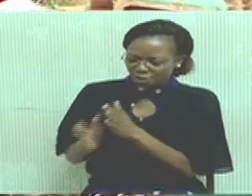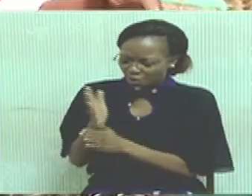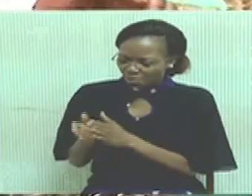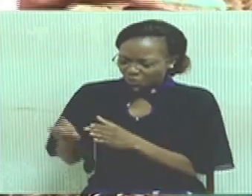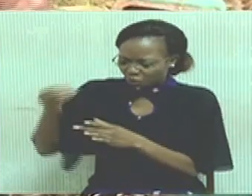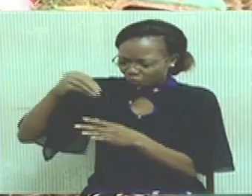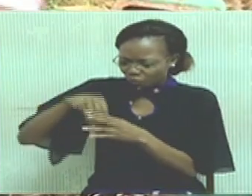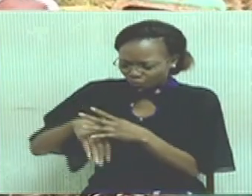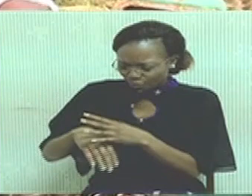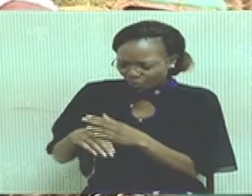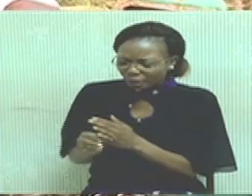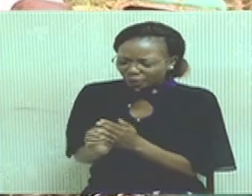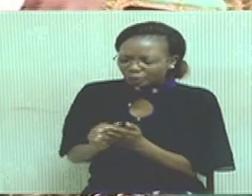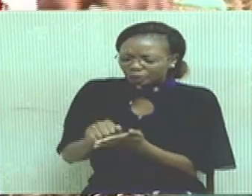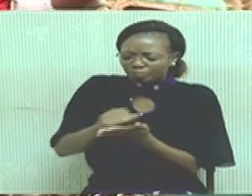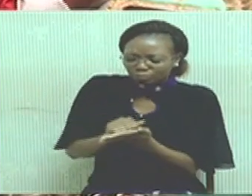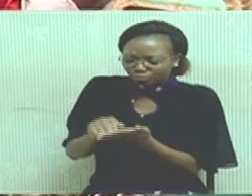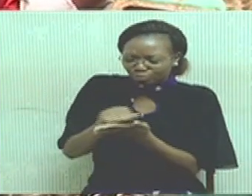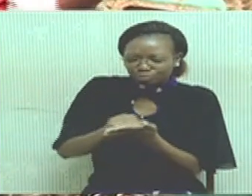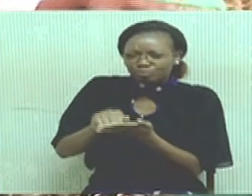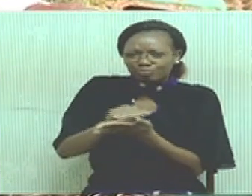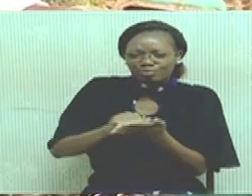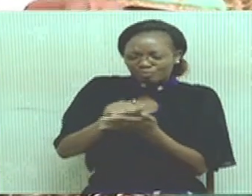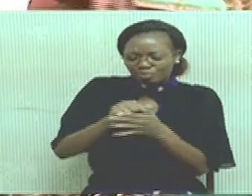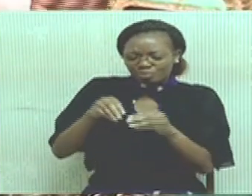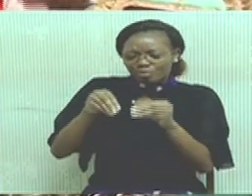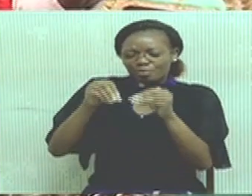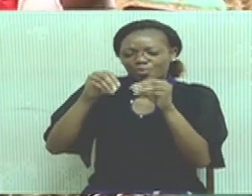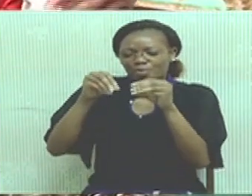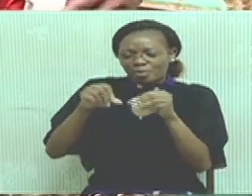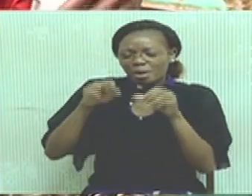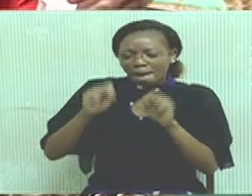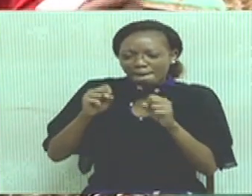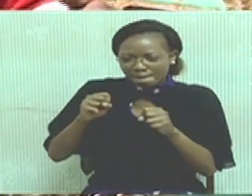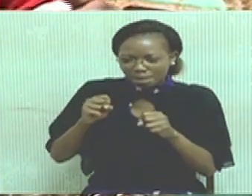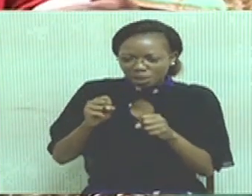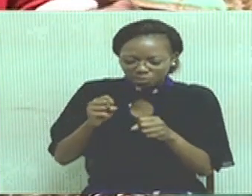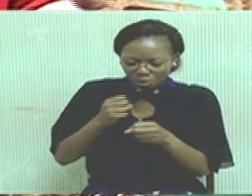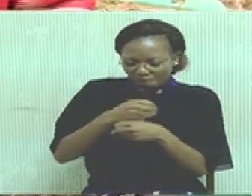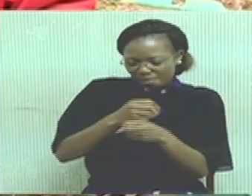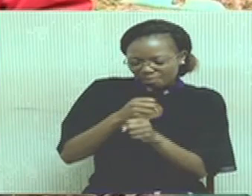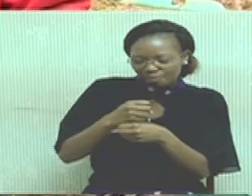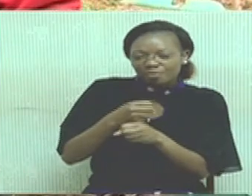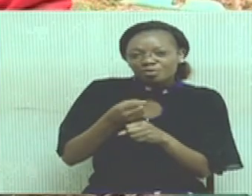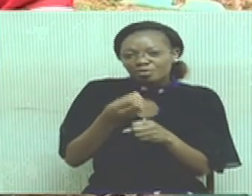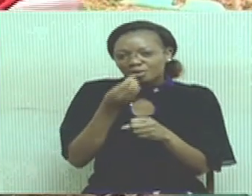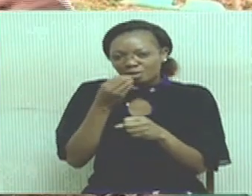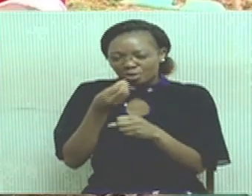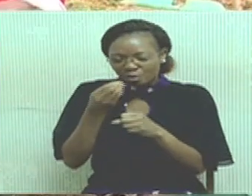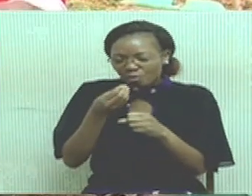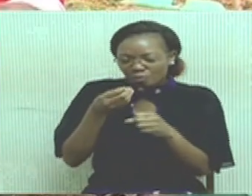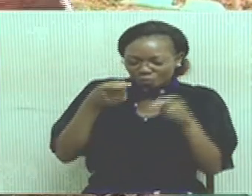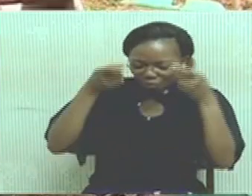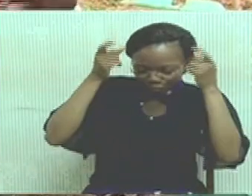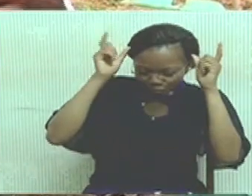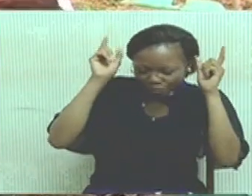zinaoza. Zikishaoza na alafu kuna ile mabaki, yani ukishaondoa mahindi kutoka kwa makanda zake,